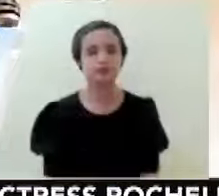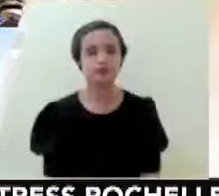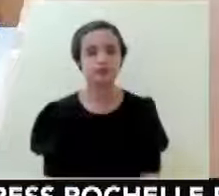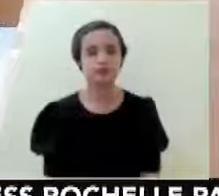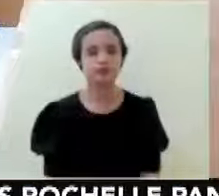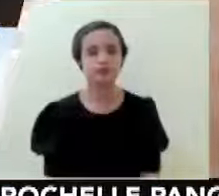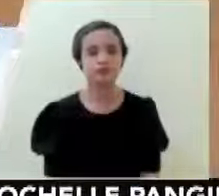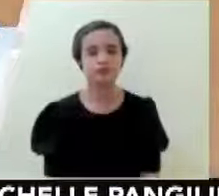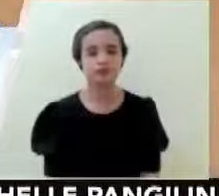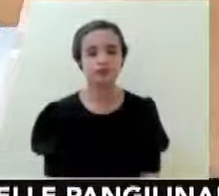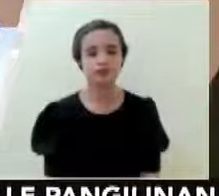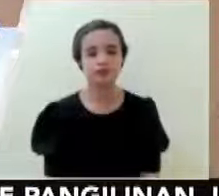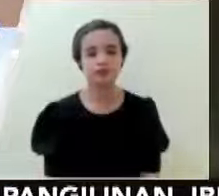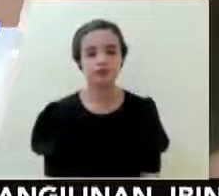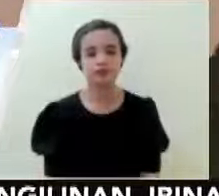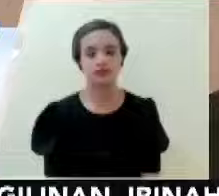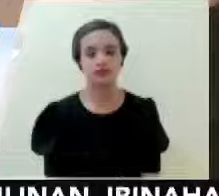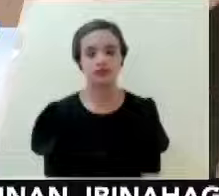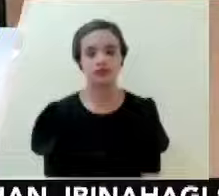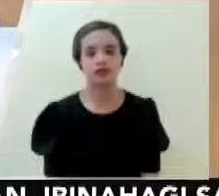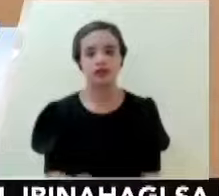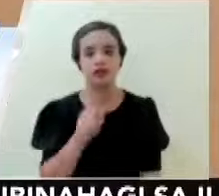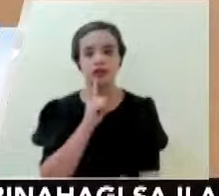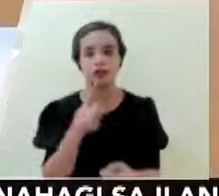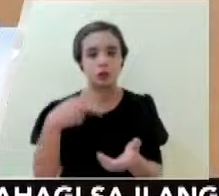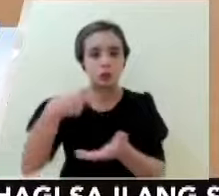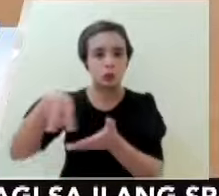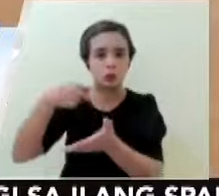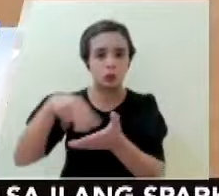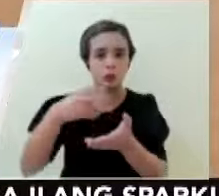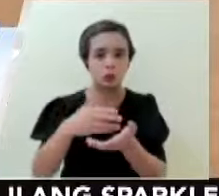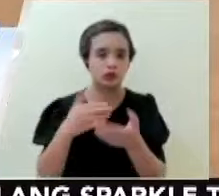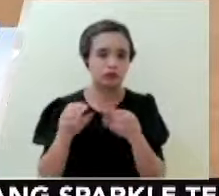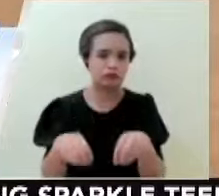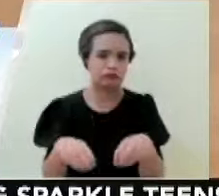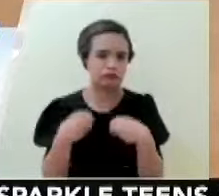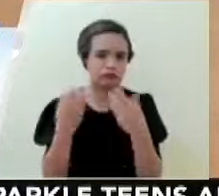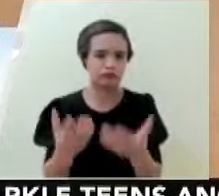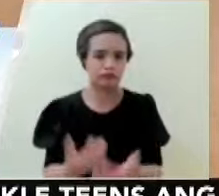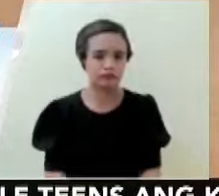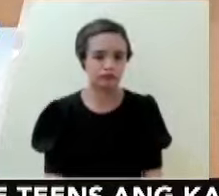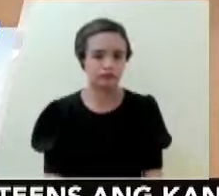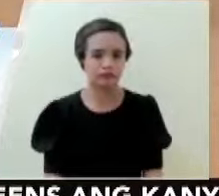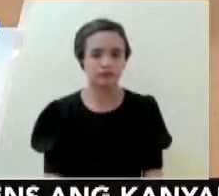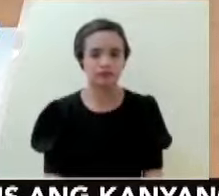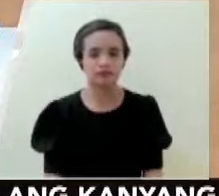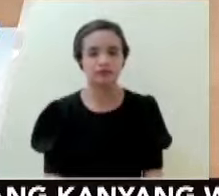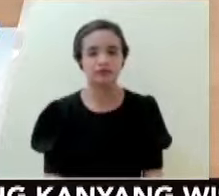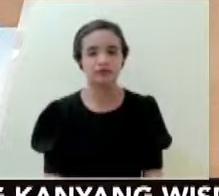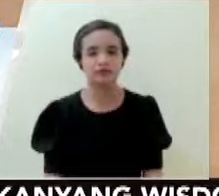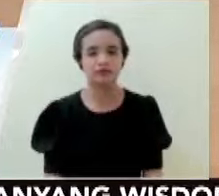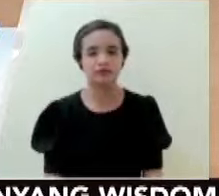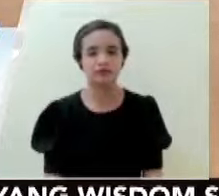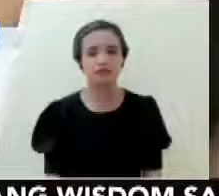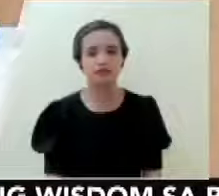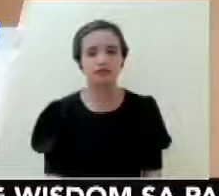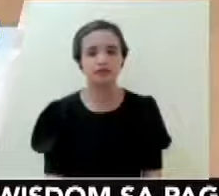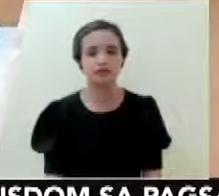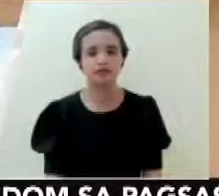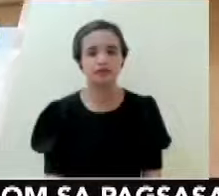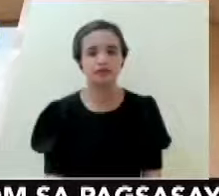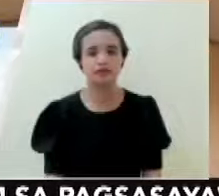Hataw bigay todo sa dance steps one two si se